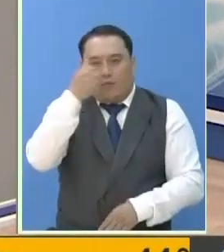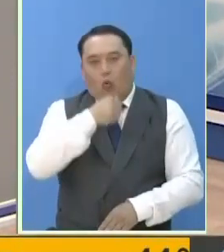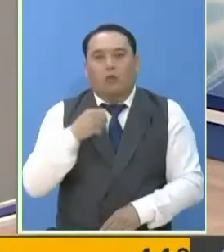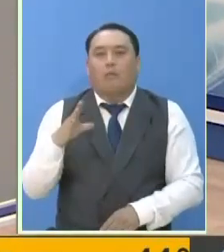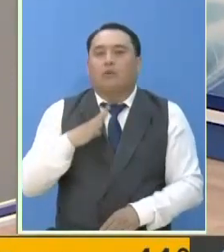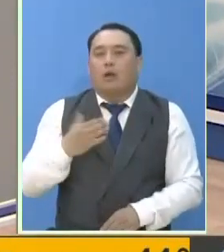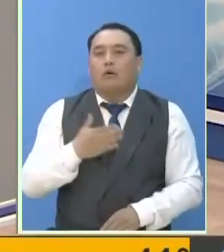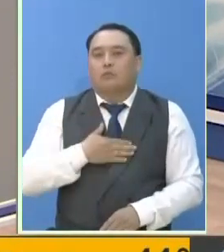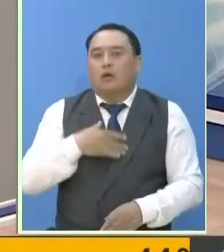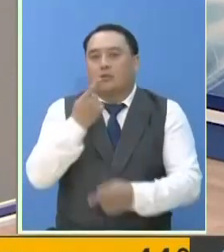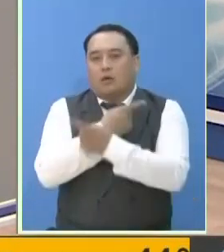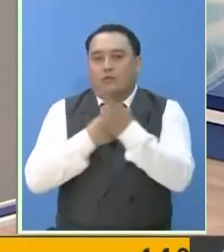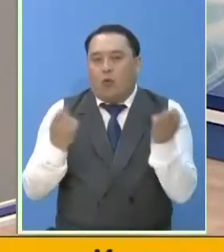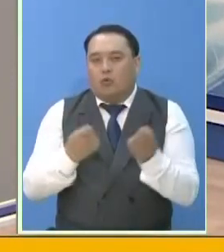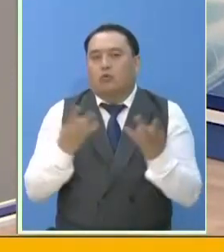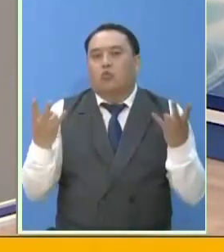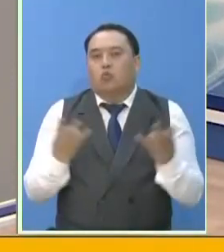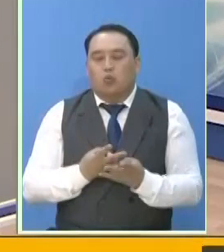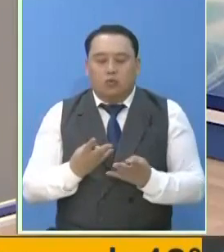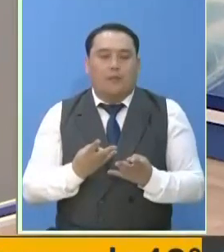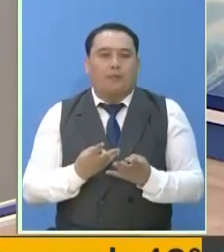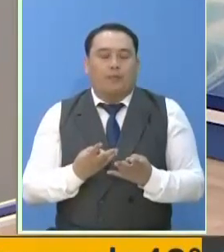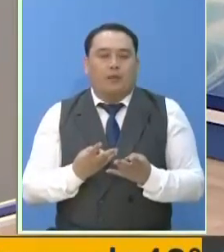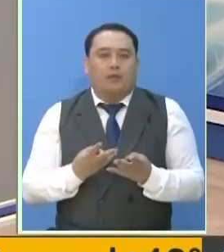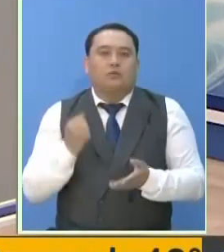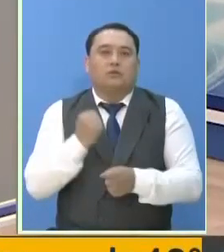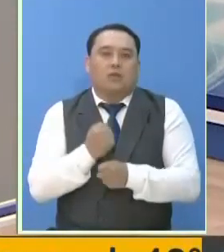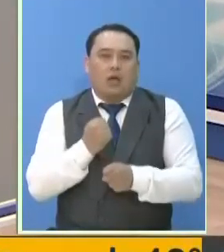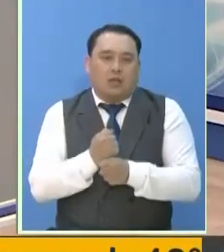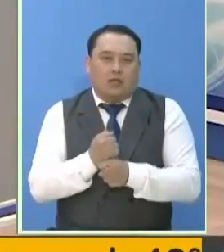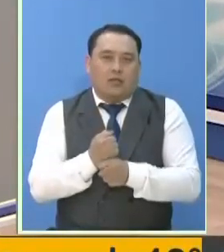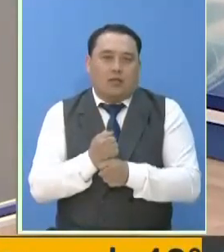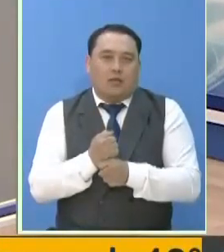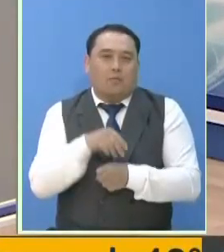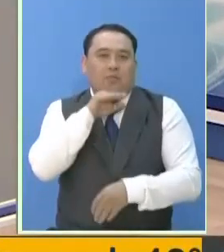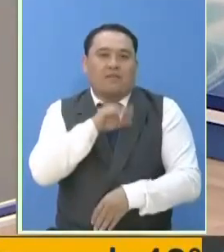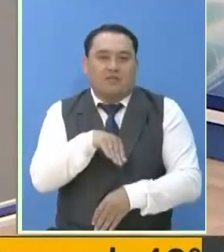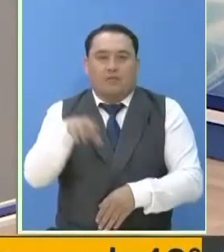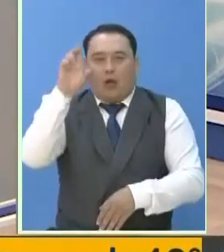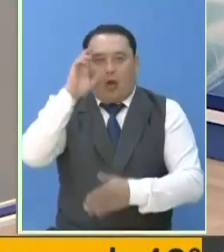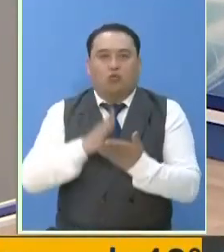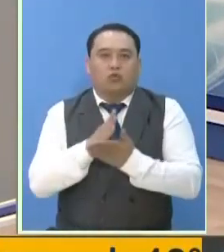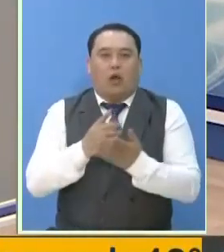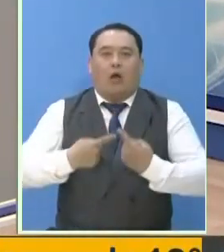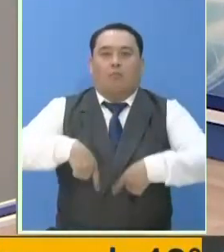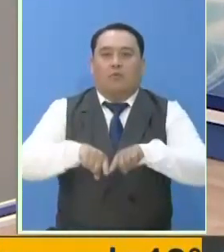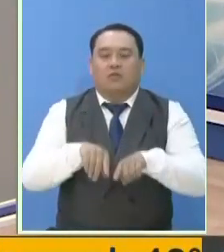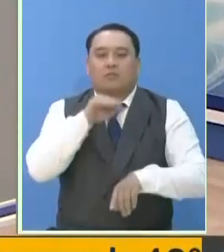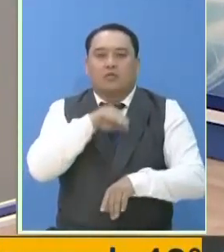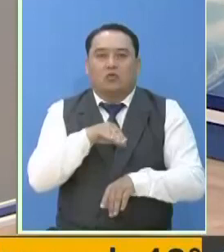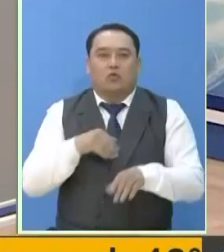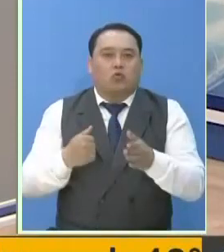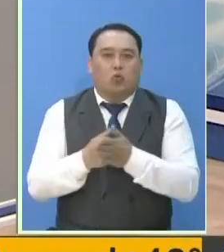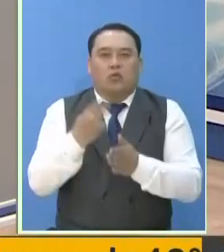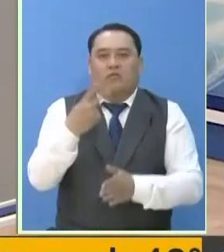года озвучил о необходимости сделать компактным и профессиональным государственный аппарат, соответственно, до